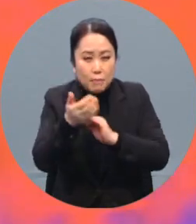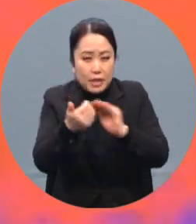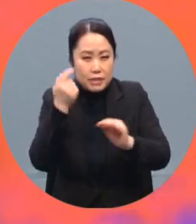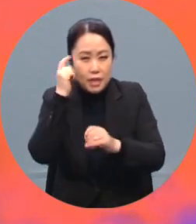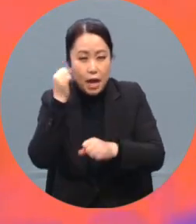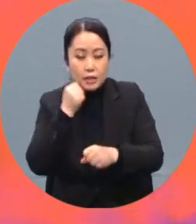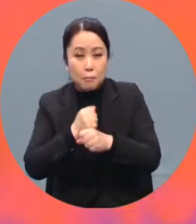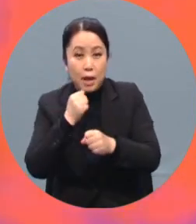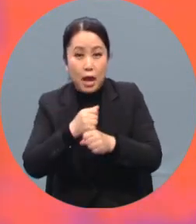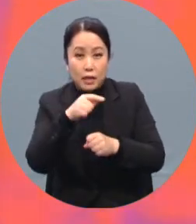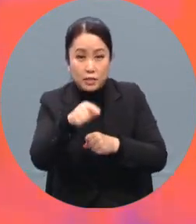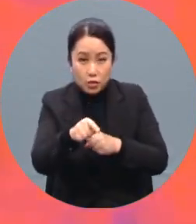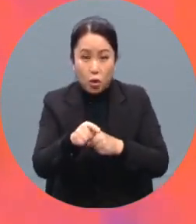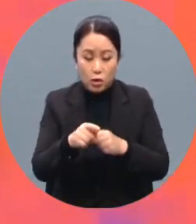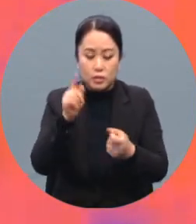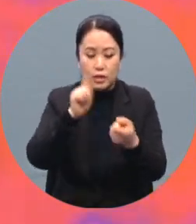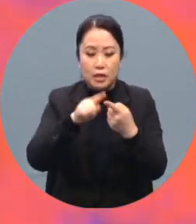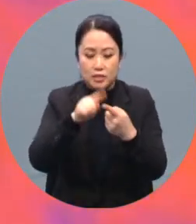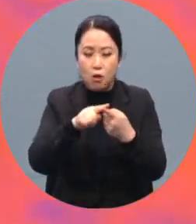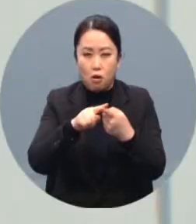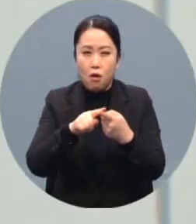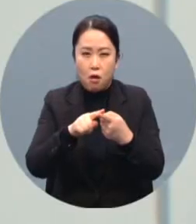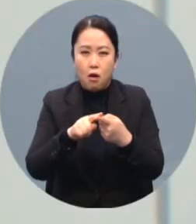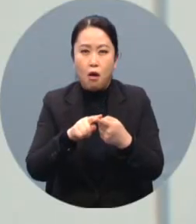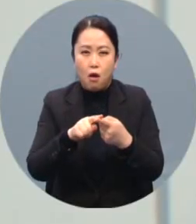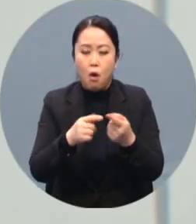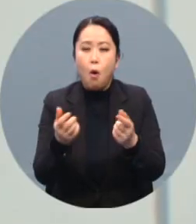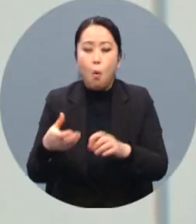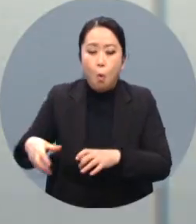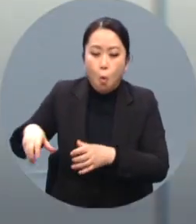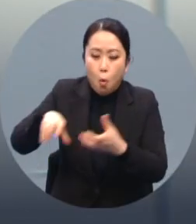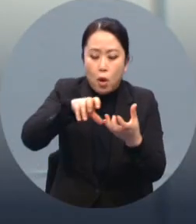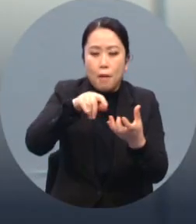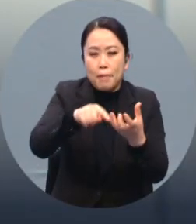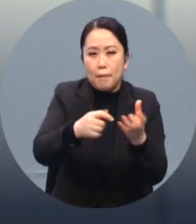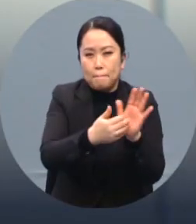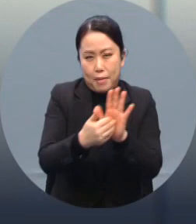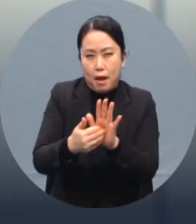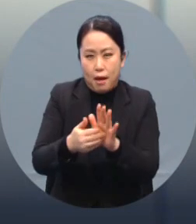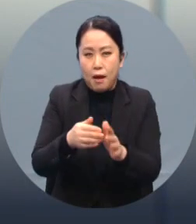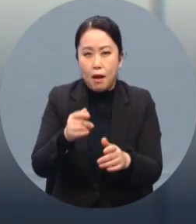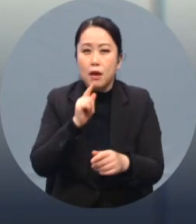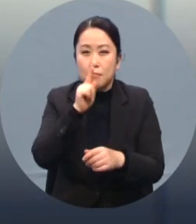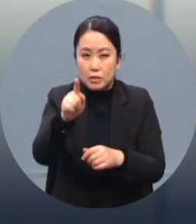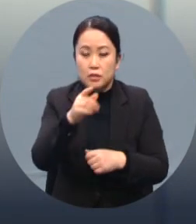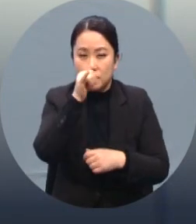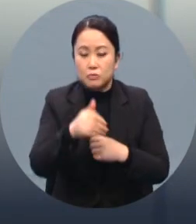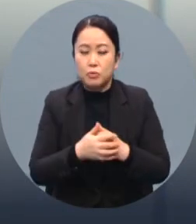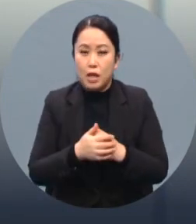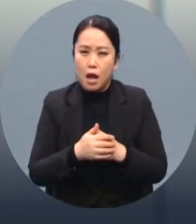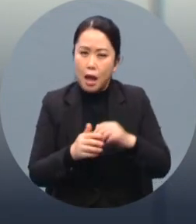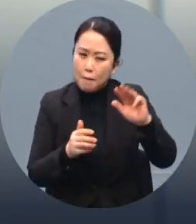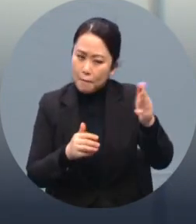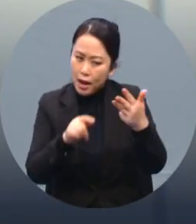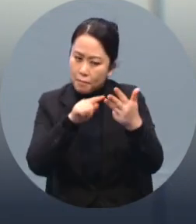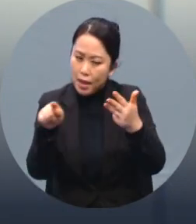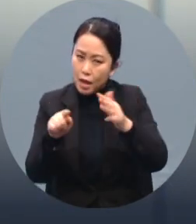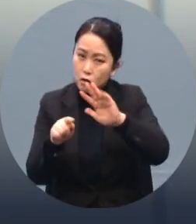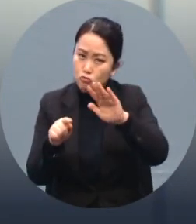오염수 방류 금지를 요청했습니다. 800일에서 900일 정도면 우리나라